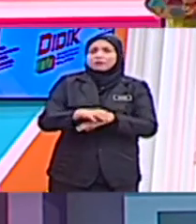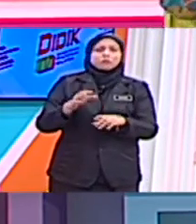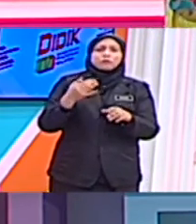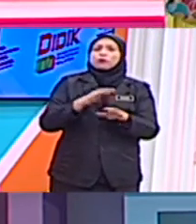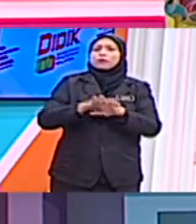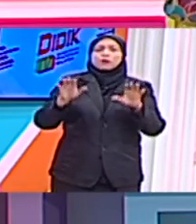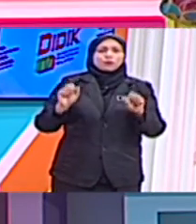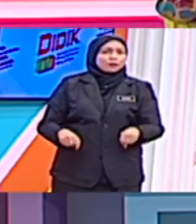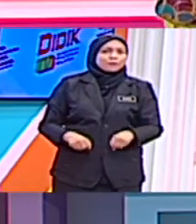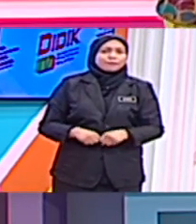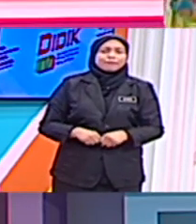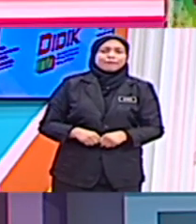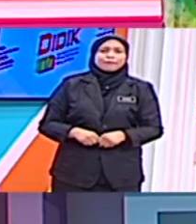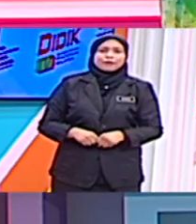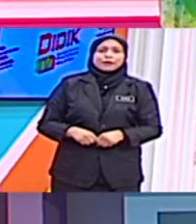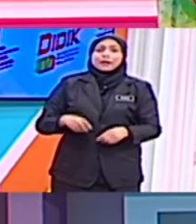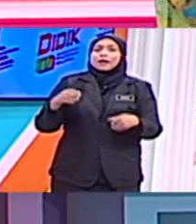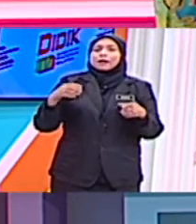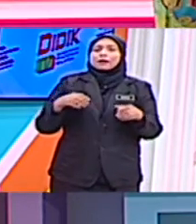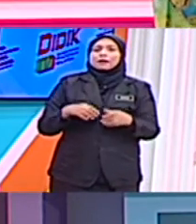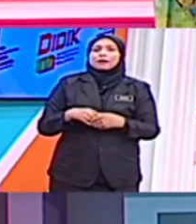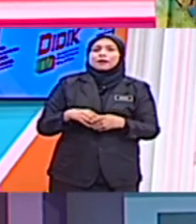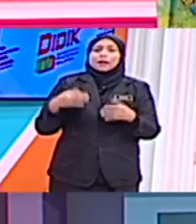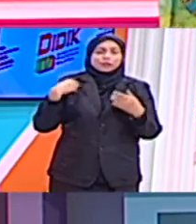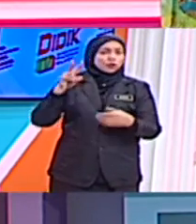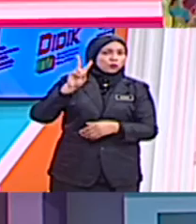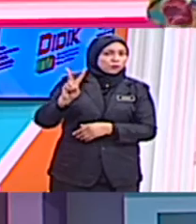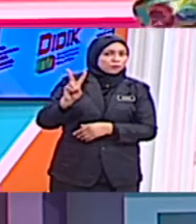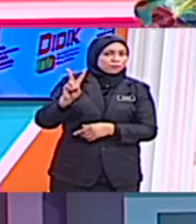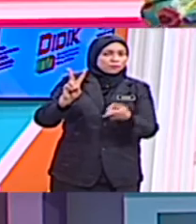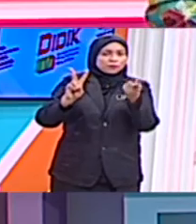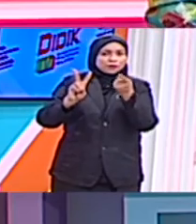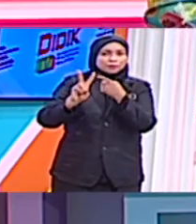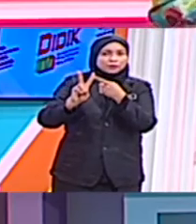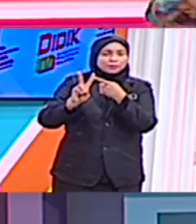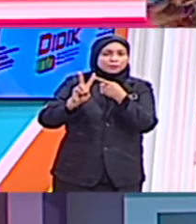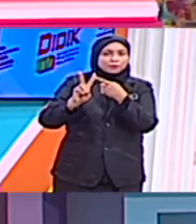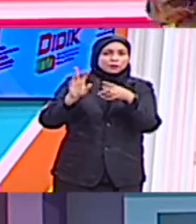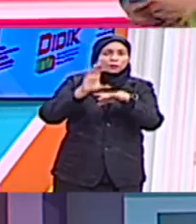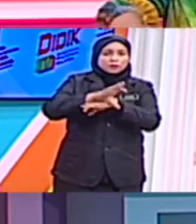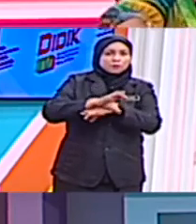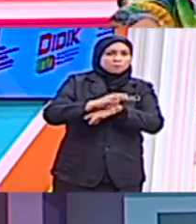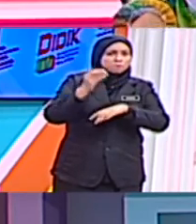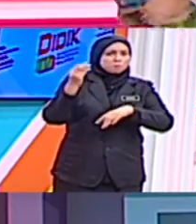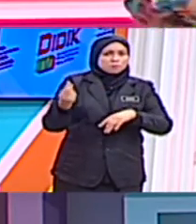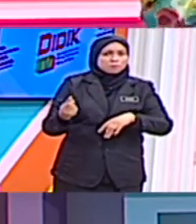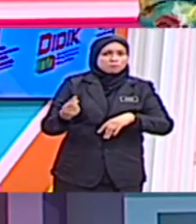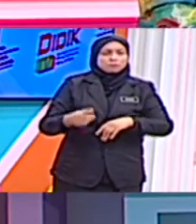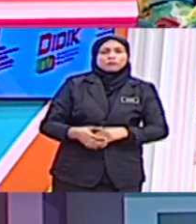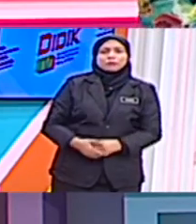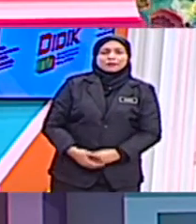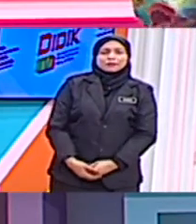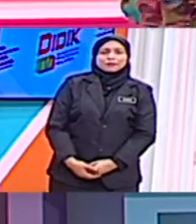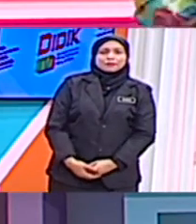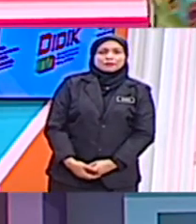Okey, memaksa ni ada dua tau. Kena ingat ada dua. Pertama memaksa secara kasar. Okay. Macam biasalah orang jahat selalu buat kan,